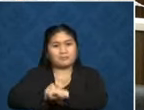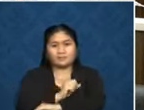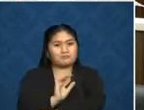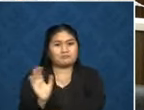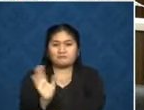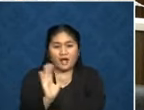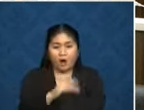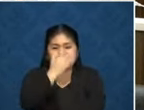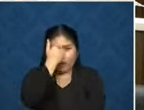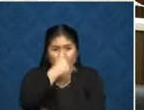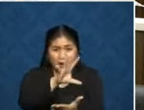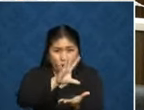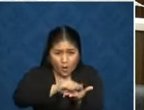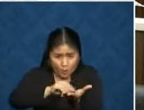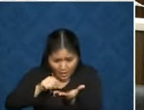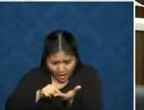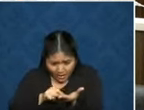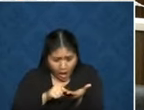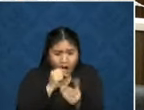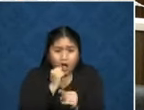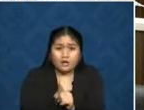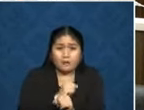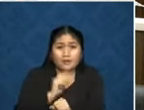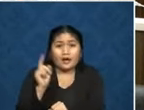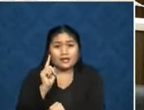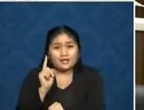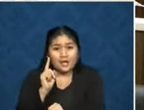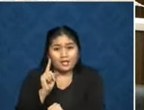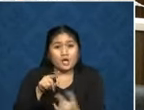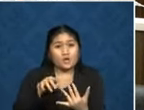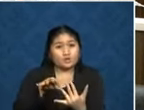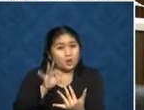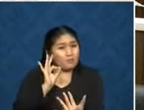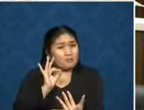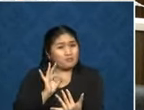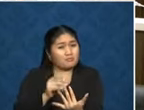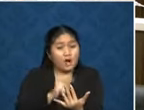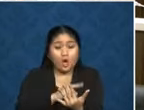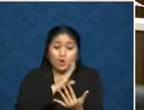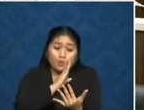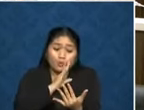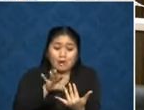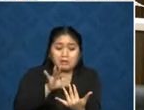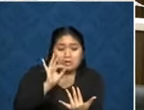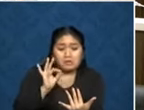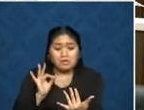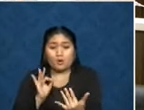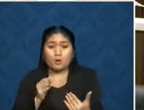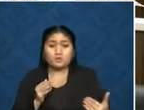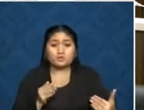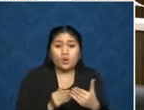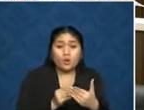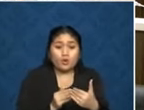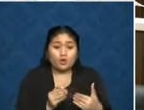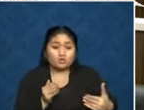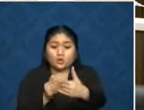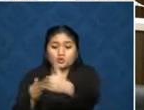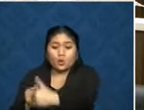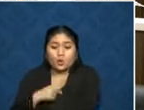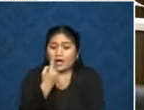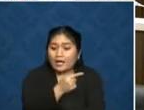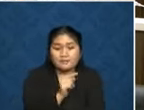ข้อมูลเนี่ยมันจะต้องทำให้ข้อมูลเนี่ยมันไม่ถูกเลือกปฏิบัติว่าข้อมูลนี้มันถูกไปใช้กับใคร